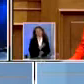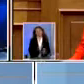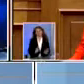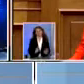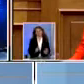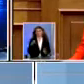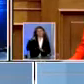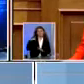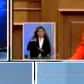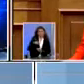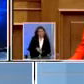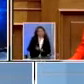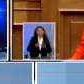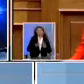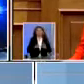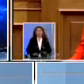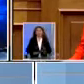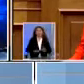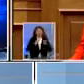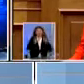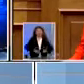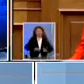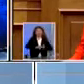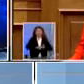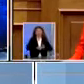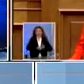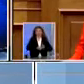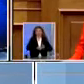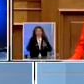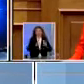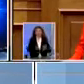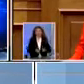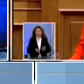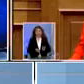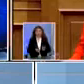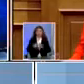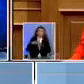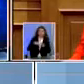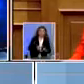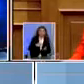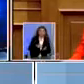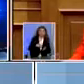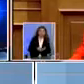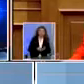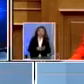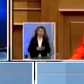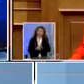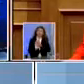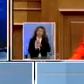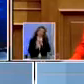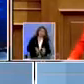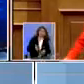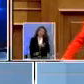όπως είναι αυτή, χάνει και τρεις βουλευτές, χωρίς την απλή αναλογική. Χάνει. Mm-hmm. Άρα, αν